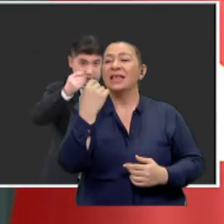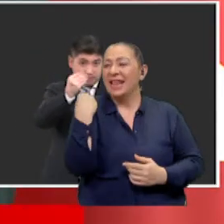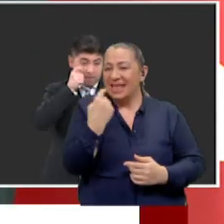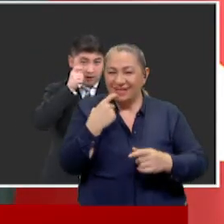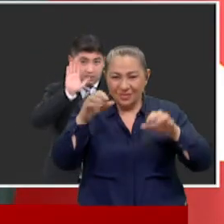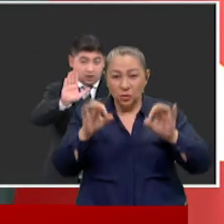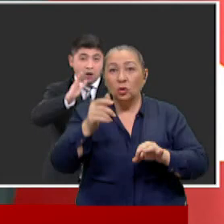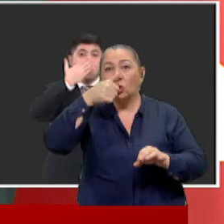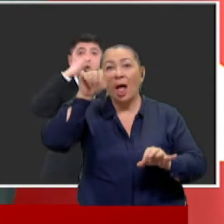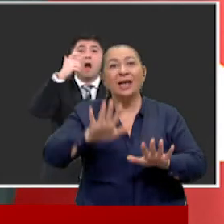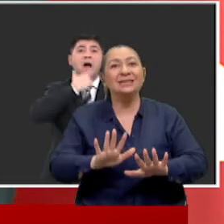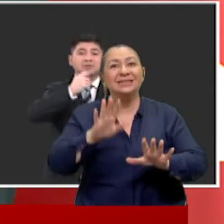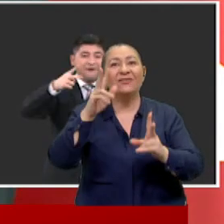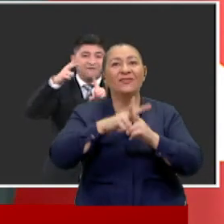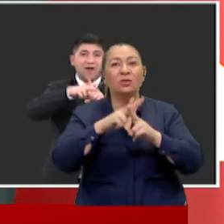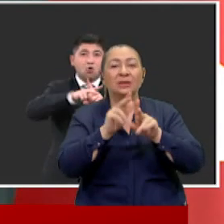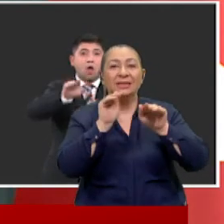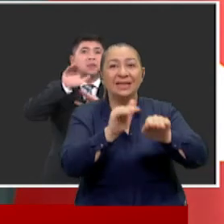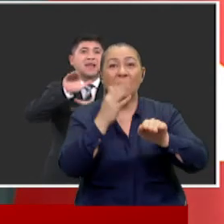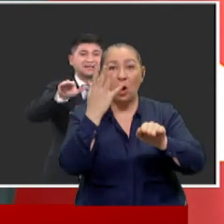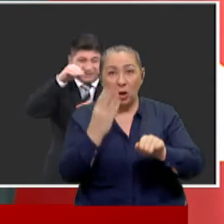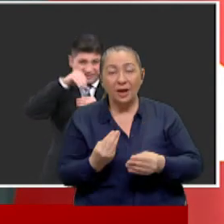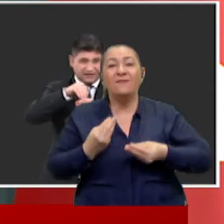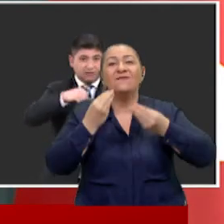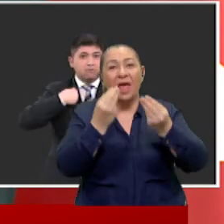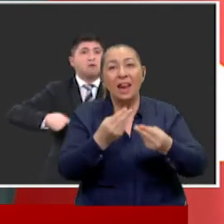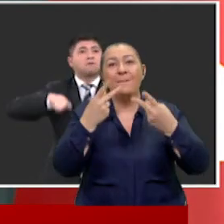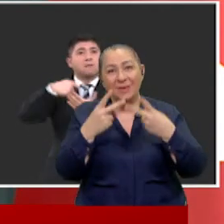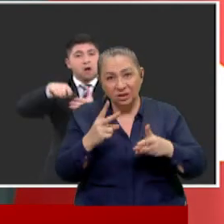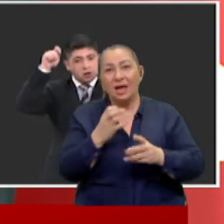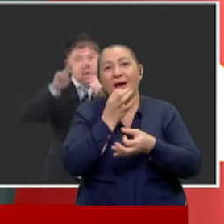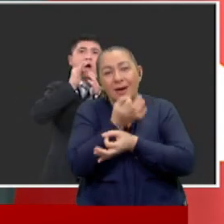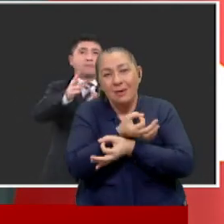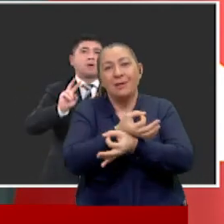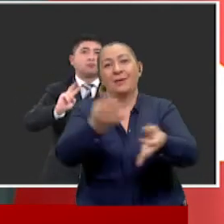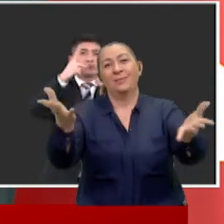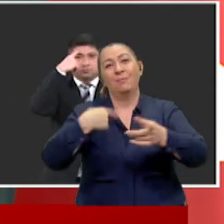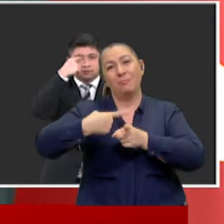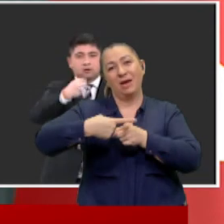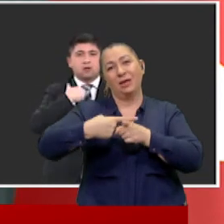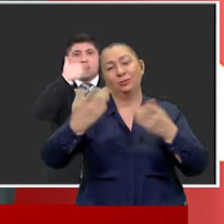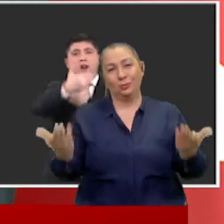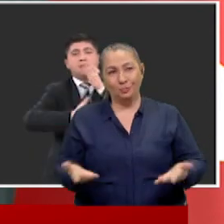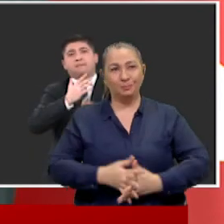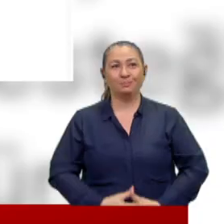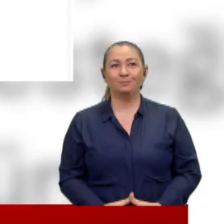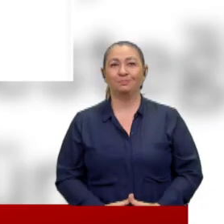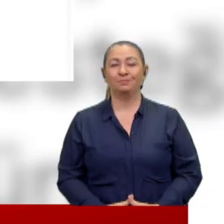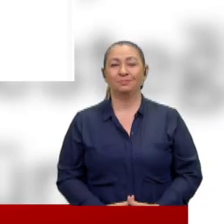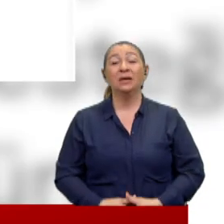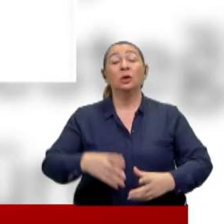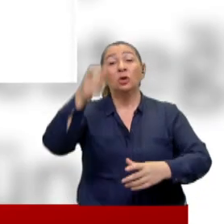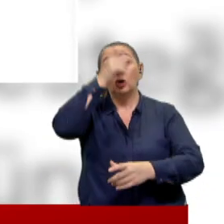birlikte doğalgaz faturası desteği olarak da verilebileceğini haberini sizlerle paylaşmak